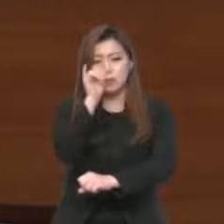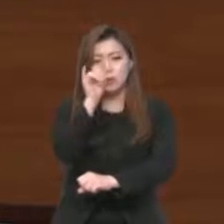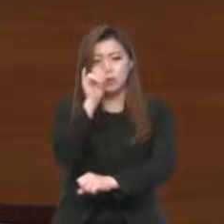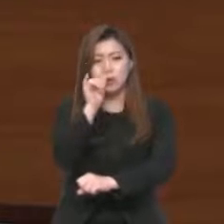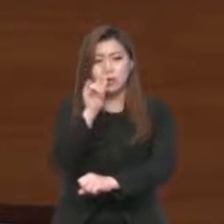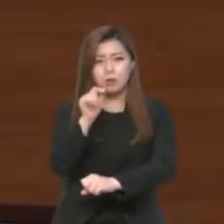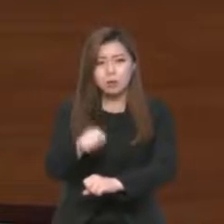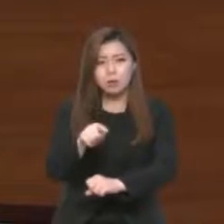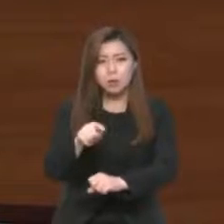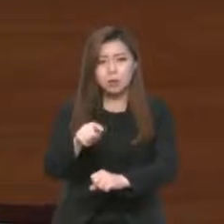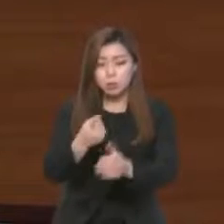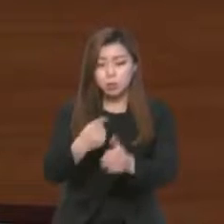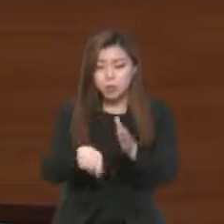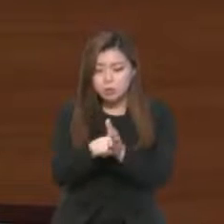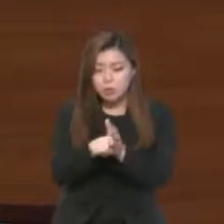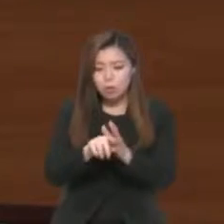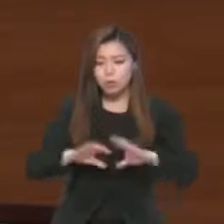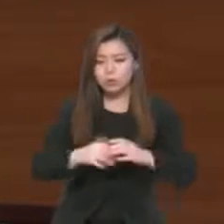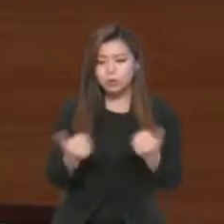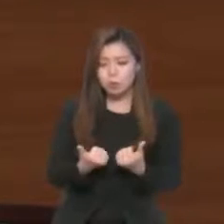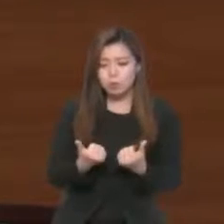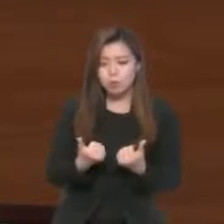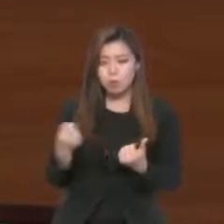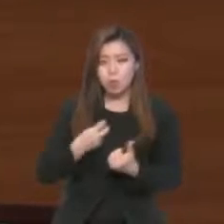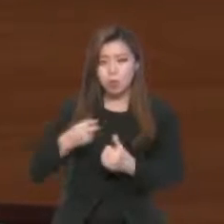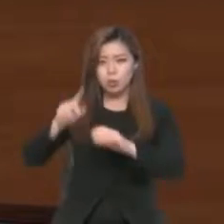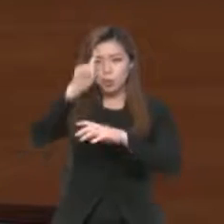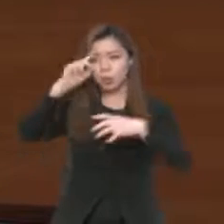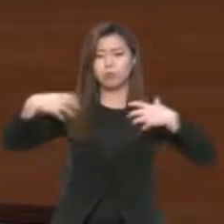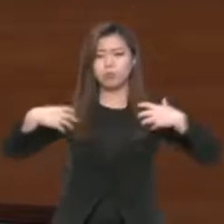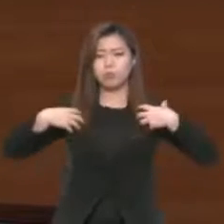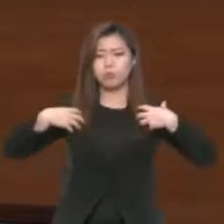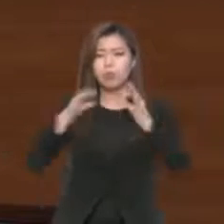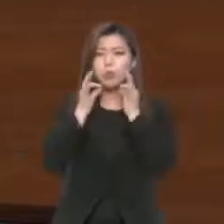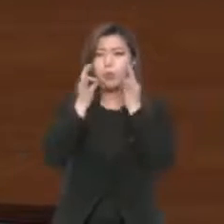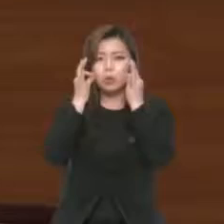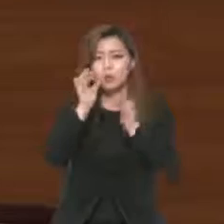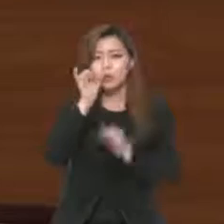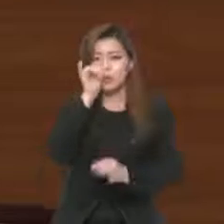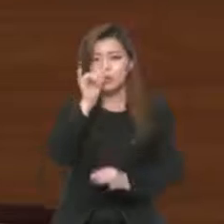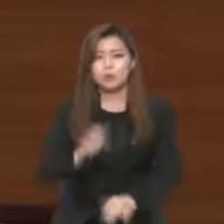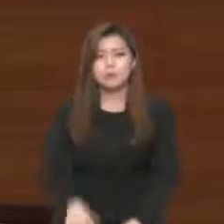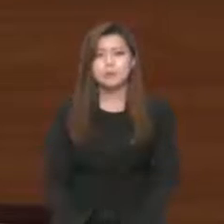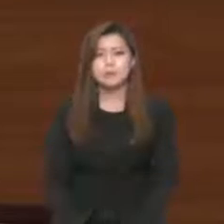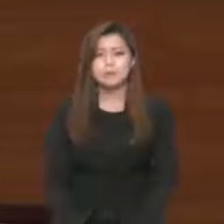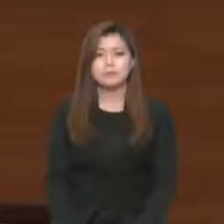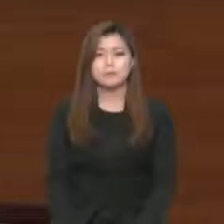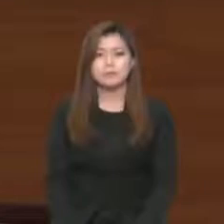국회나 정부 담당자들의 책임이다 이렇게 생각을 합니다. 질의 감사합니다.